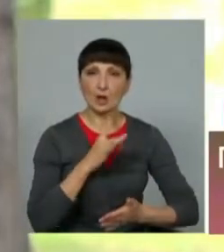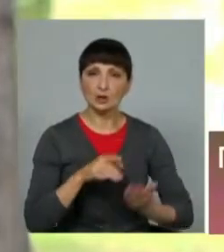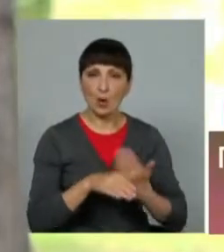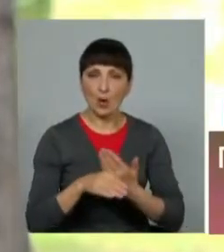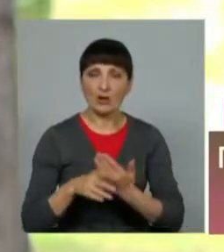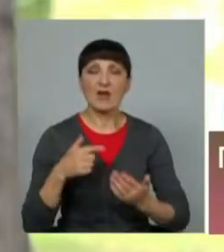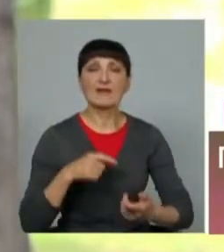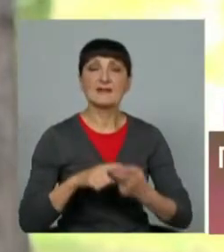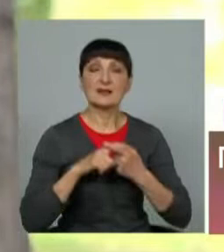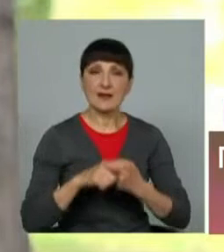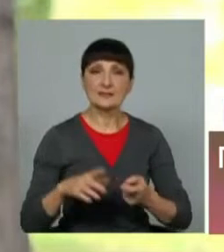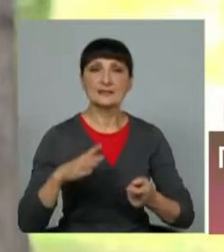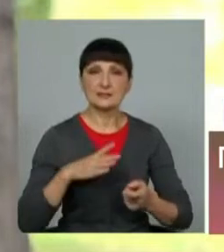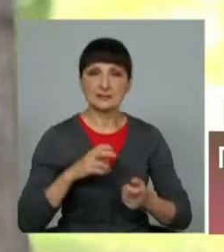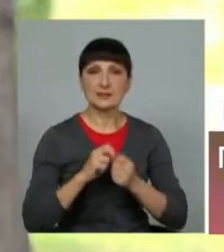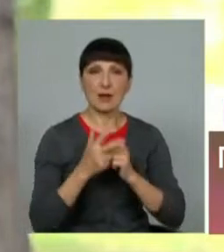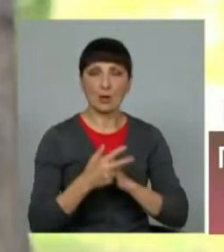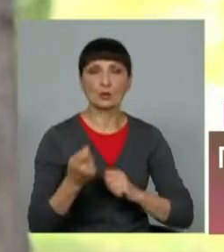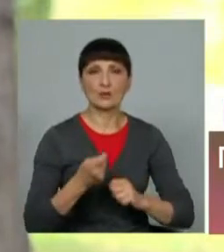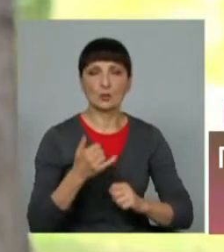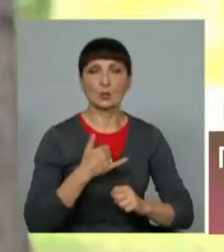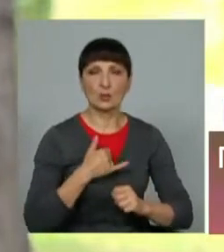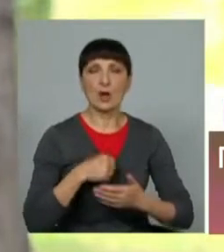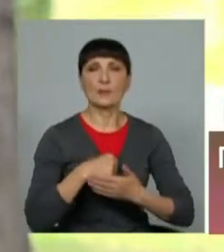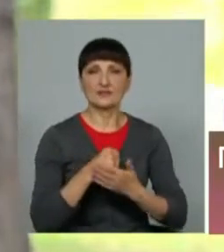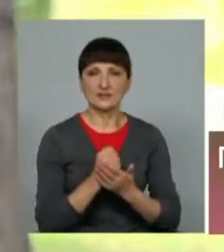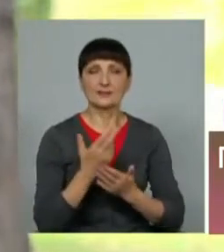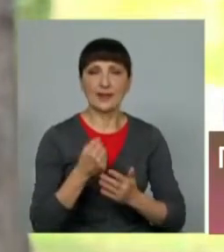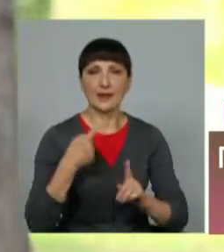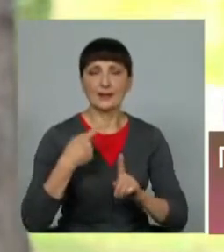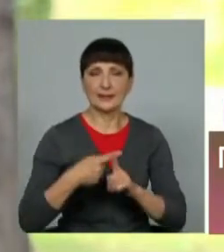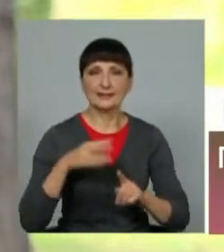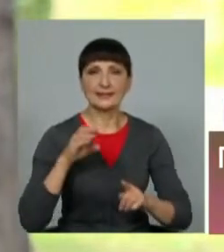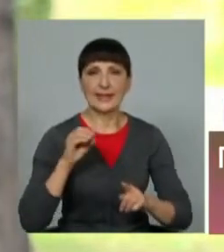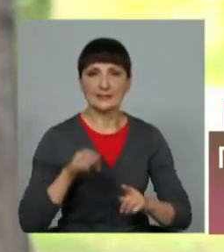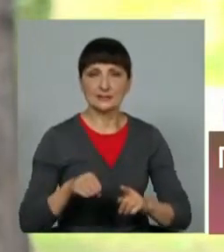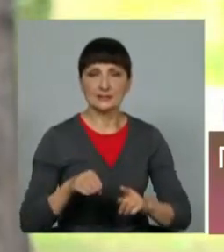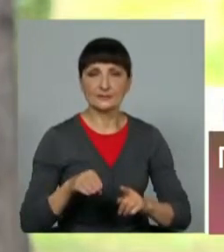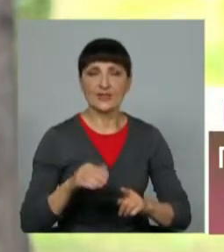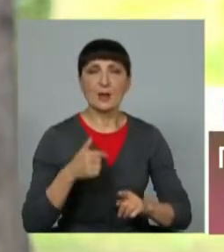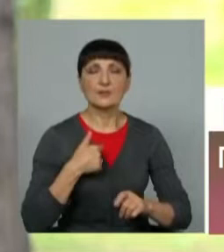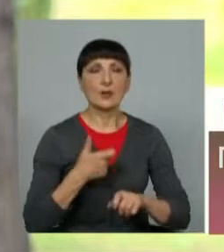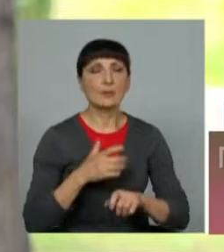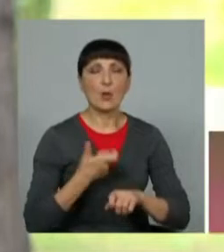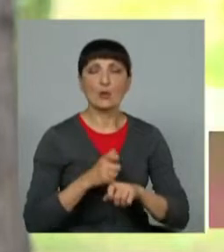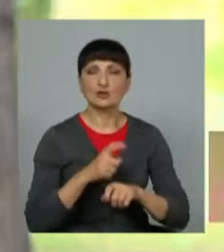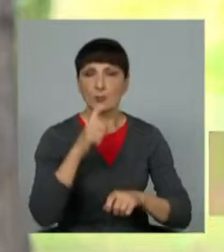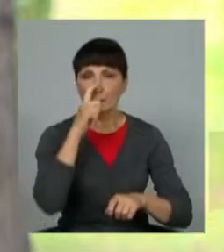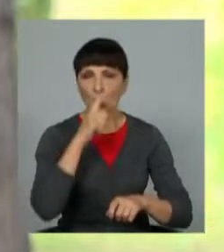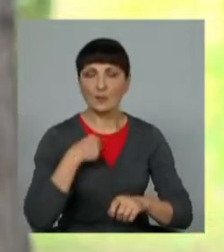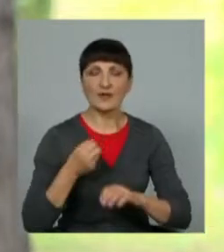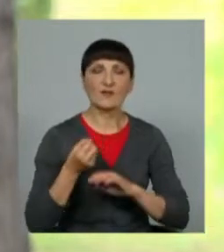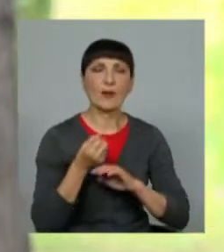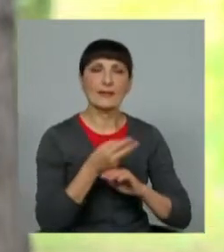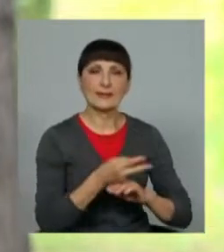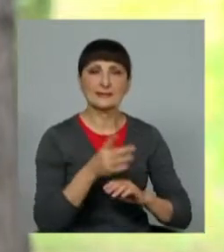я заразился коронавирусом, у меня подтвердился прям положительный ПЦР. Мне было настолько плохо, что меня забрали в больницу,